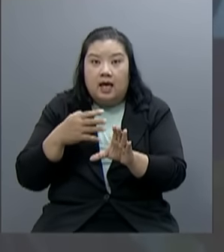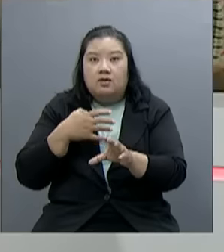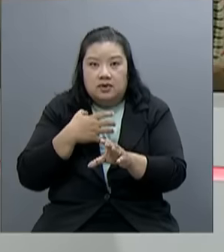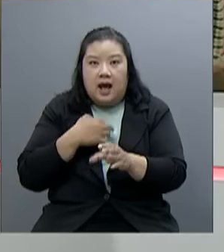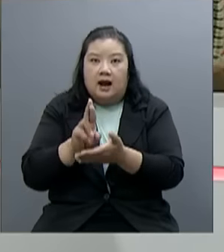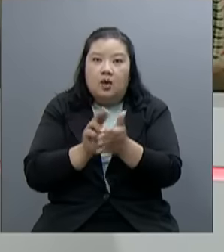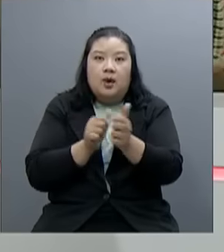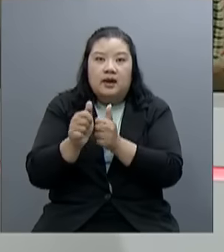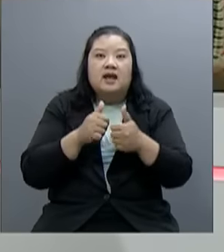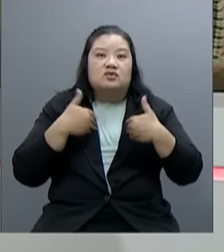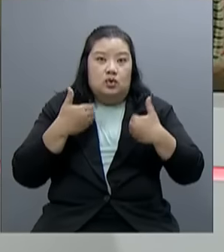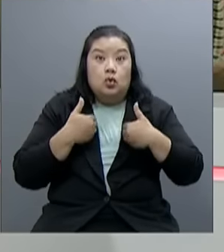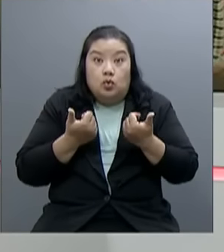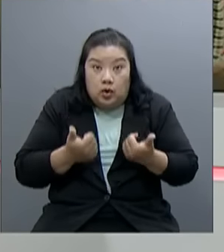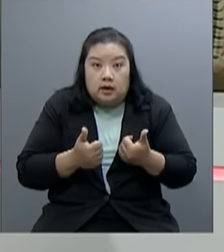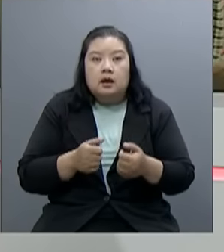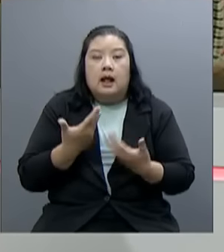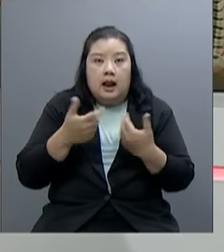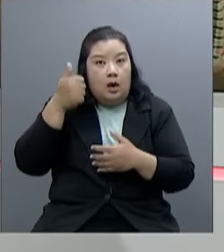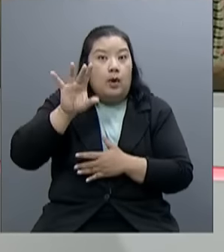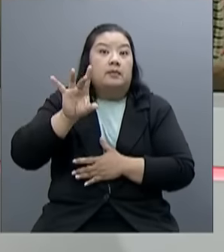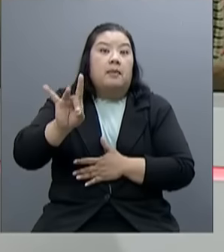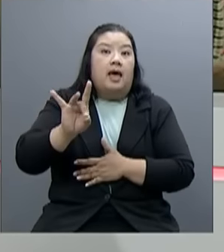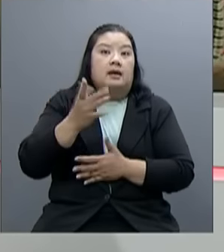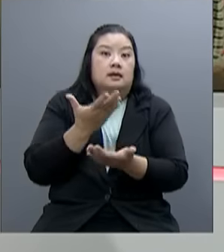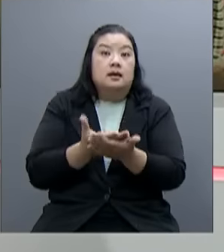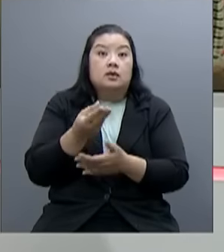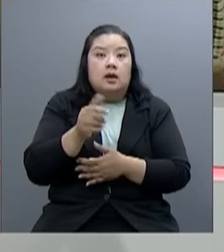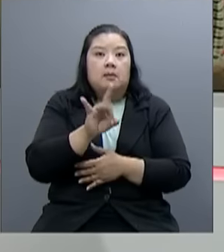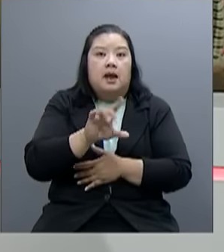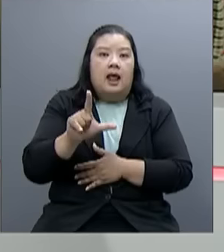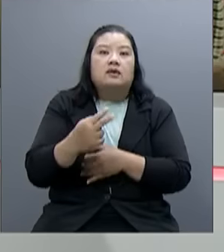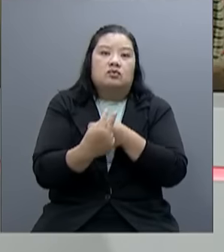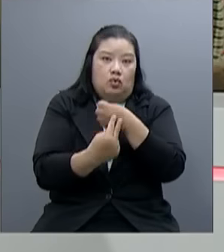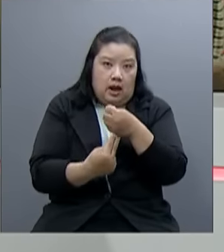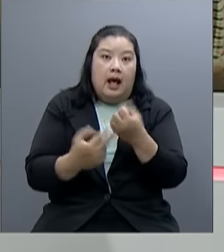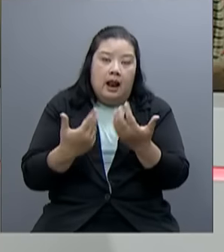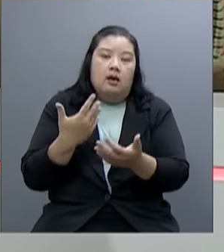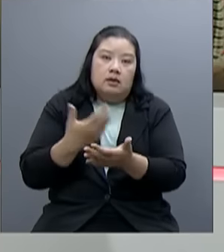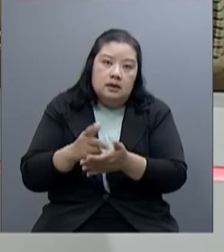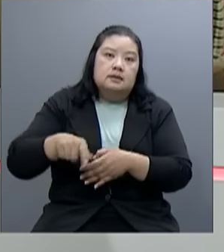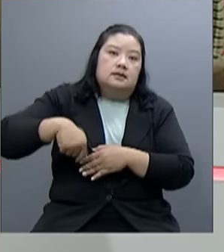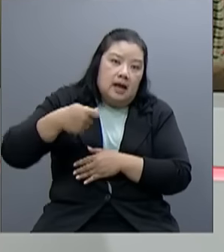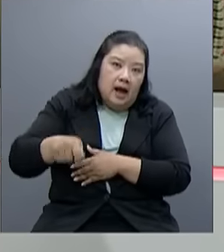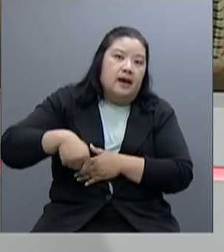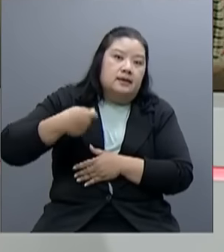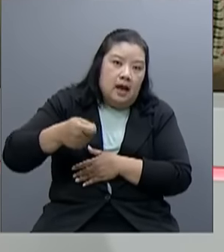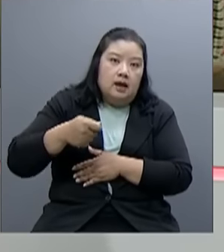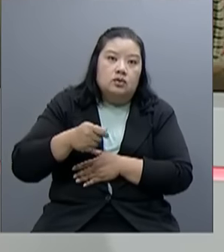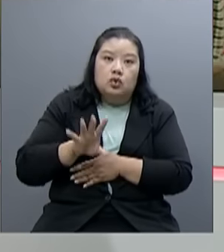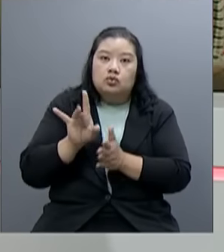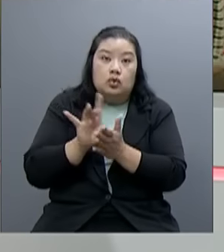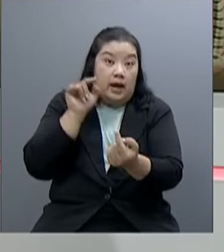ด้วยโดยตอนเแจกไปแล้ว 8วัน 8ล้านดอลลาร์นะคะแล้วก็จะจ่ายไปเรื่อยๆจนถึงวันเลือกตั้งแม้ว่าจะถูกวิพากษ์